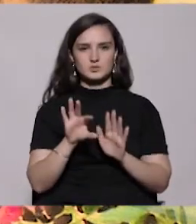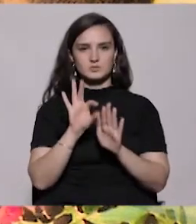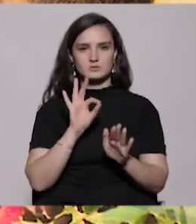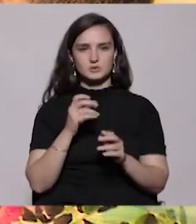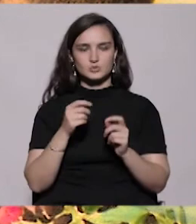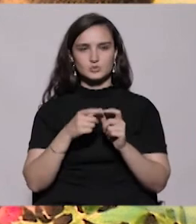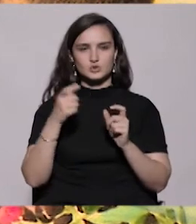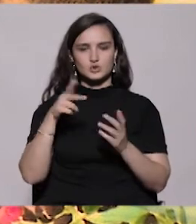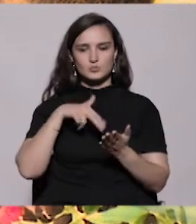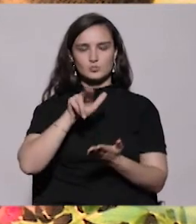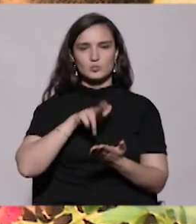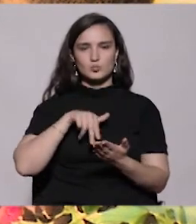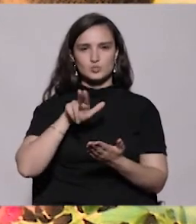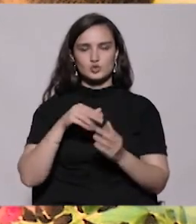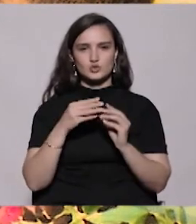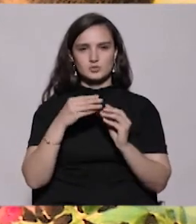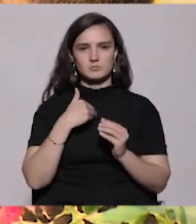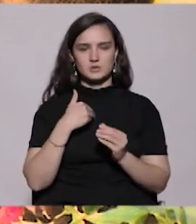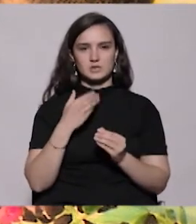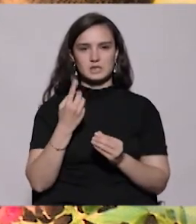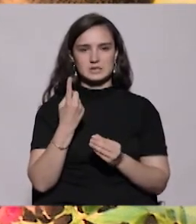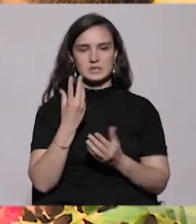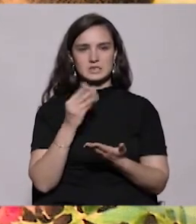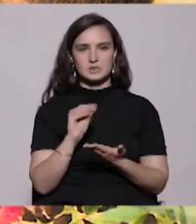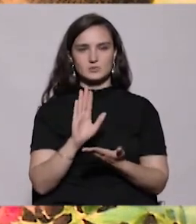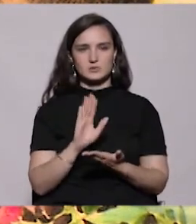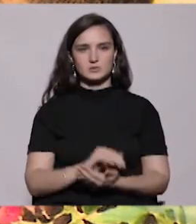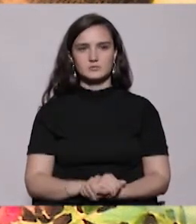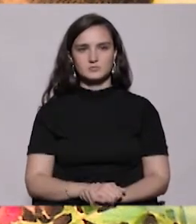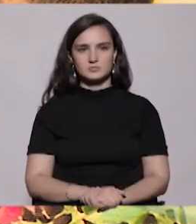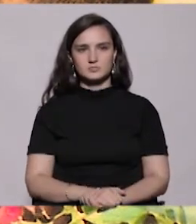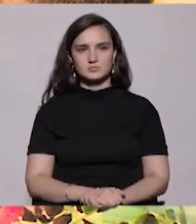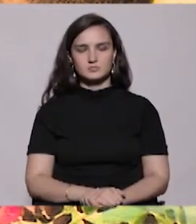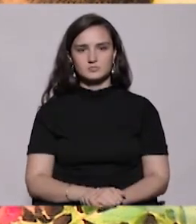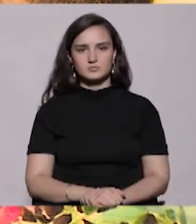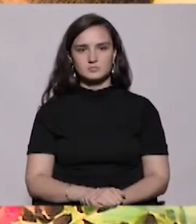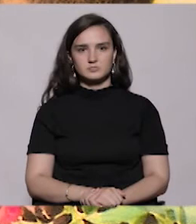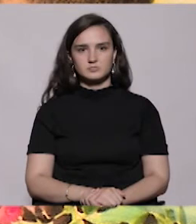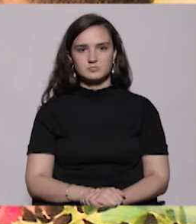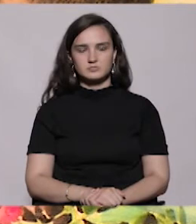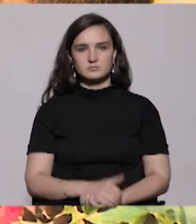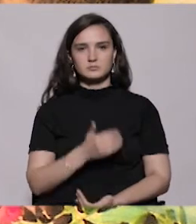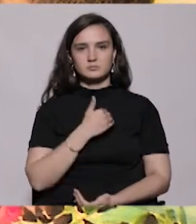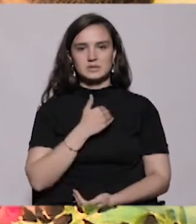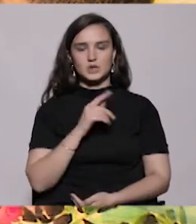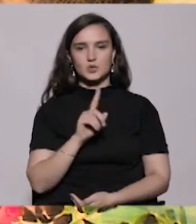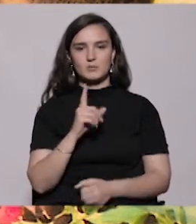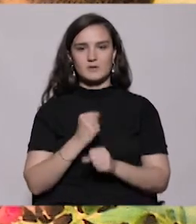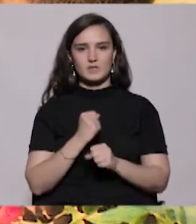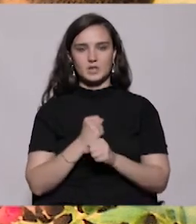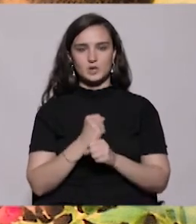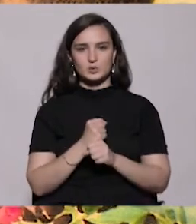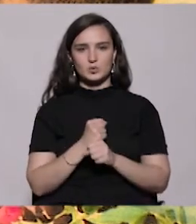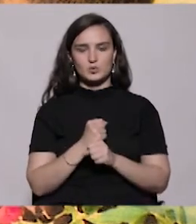დიდი ფუნჯი და მინდა რომ ერთი წამი ეს ფოთლები ამასაც გავუკეთოთ და მინდა რომ